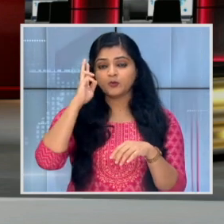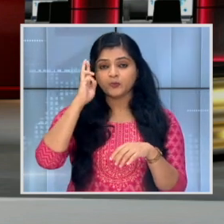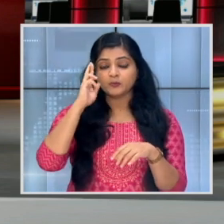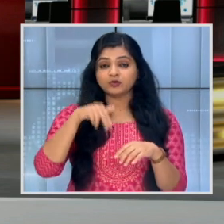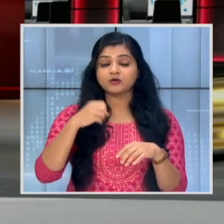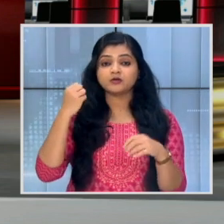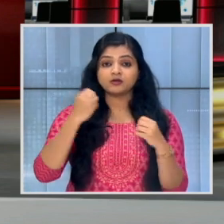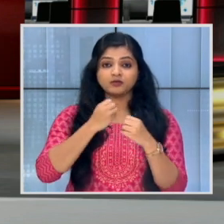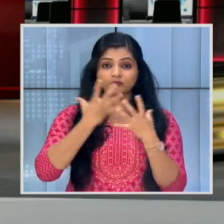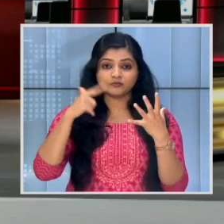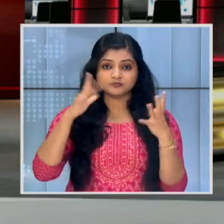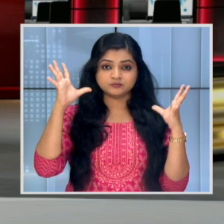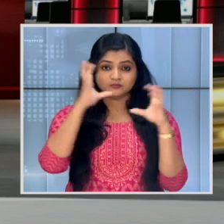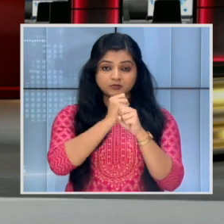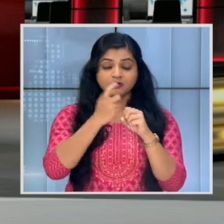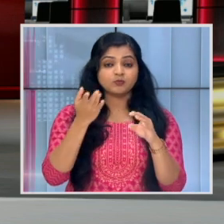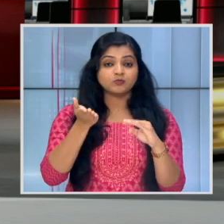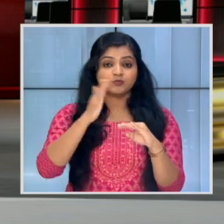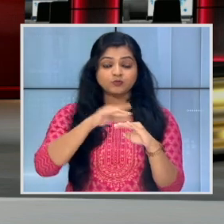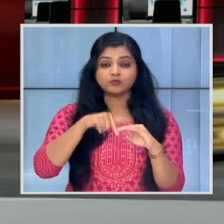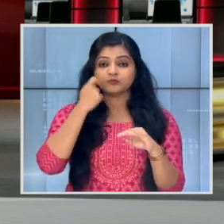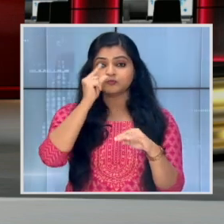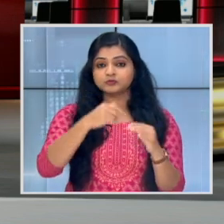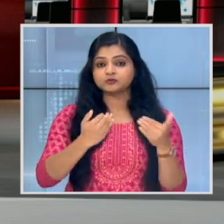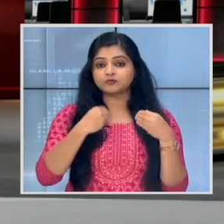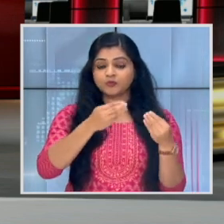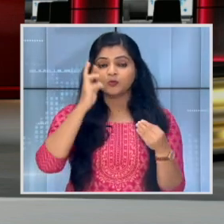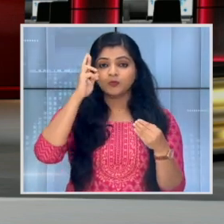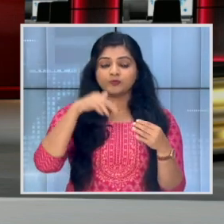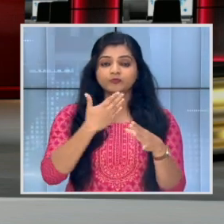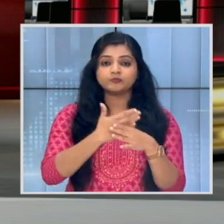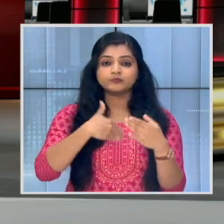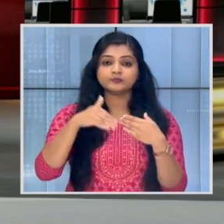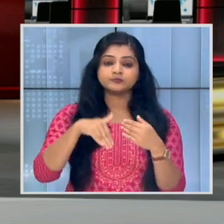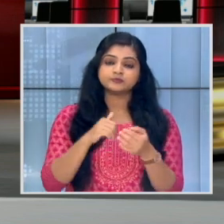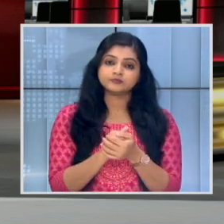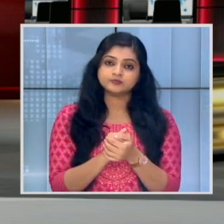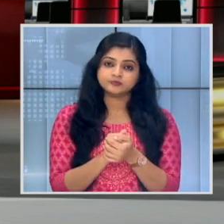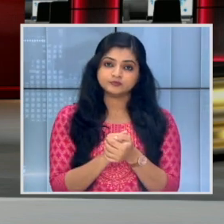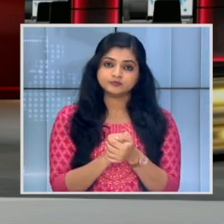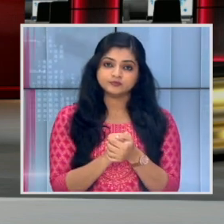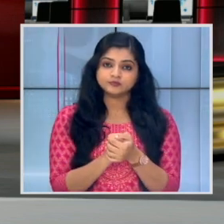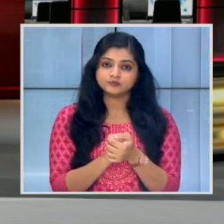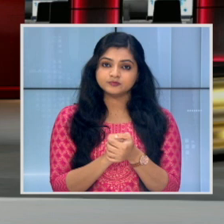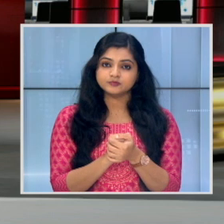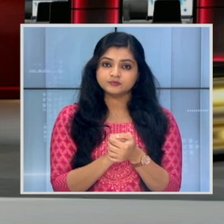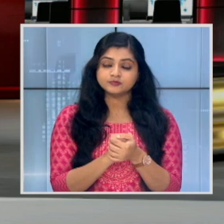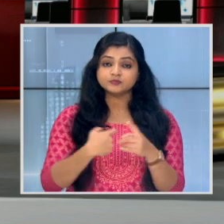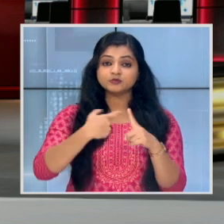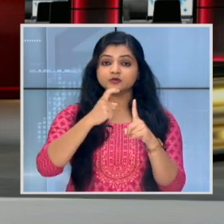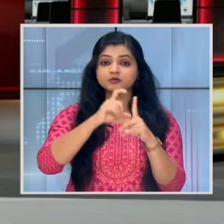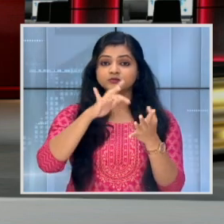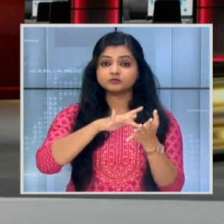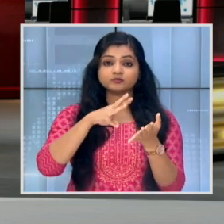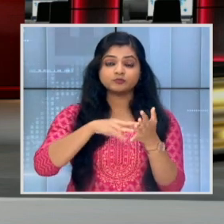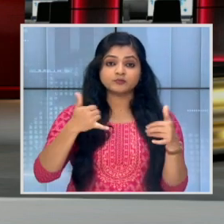വെളിച്ചം നഷ്ടമാകുന്നതിന് മുൻപ് തന്നെ മഹാരാജിൻ്റെ അടുത്തേക്ക് എത്താനാകുമെന്ന പ്രതീക്ഷയിലാണ് രക്ഷാപ്രവർത്തനം പുരോഗമിക്കുന്നത്. സലീം മാലിക്കാണ് വിവരങ്ങൾ നൽകിയത്. കാസർഗോഡ്